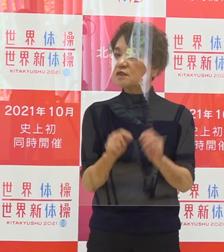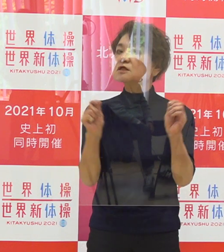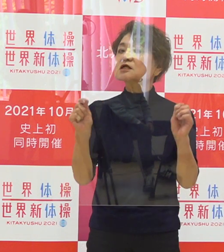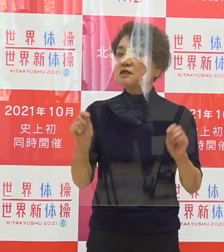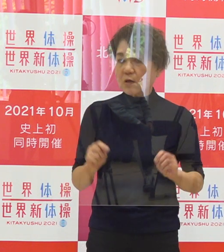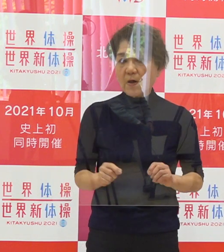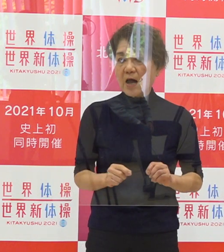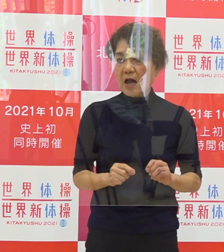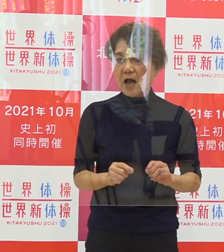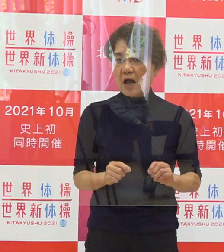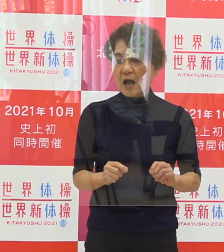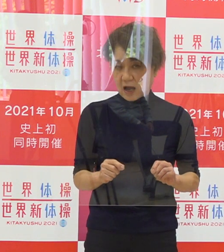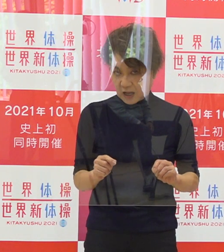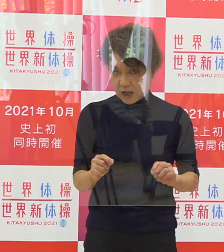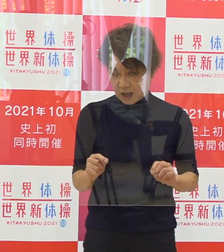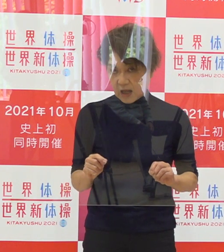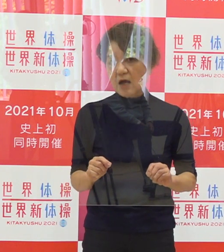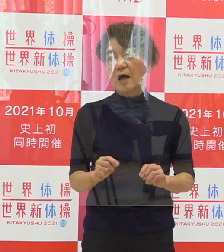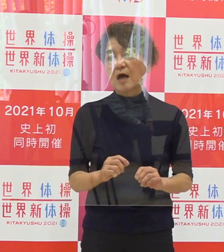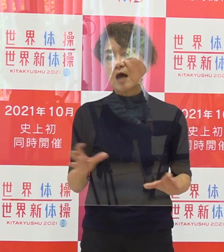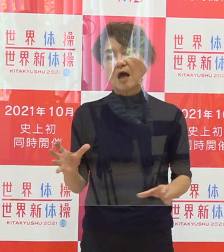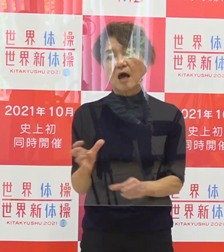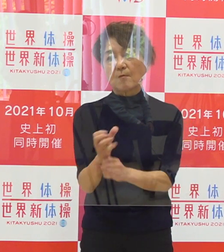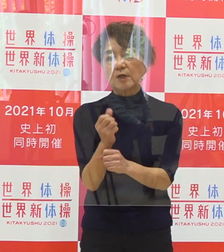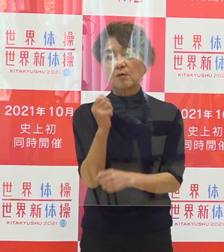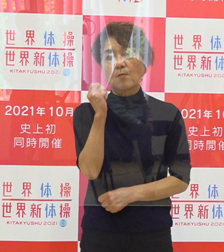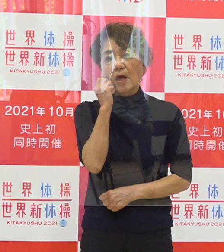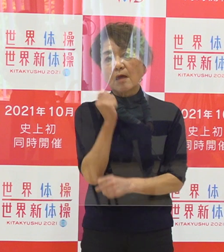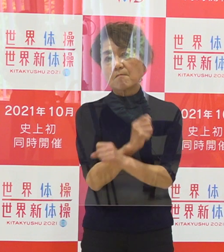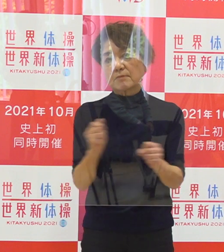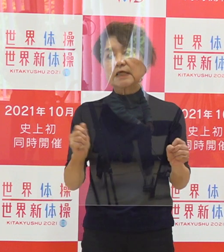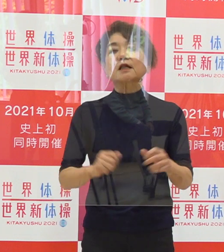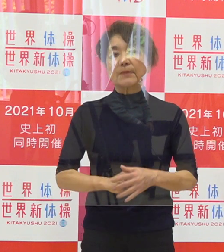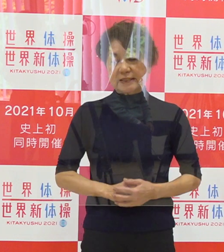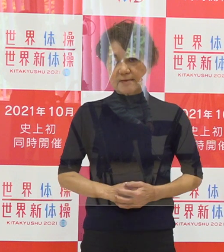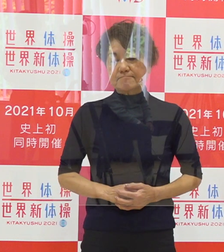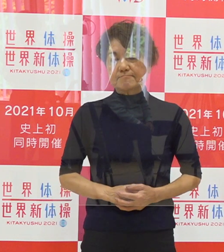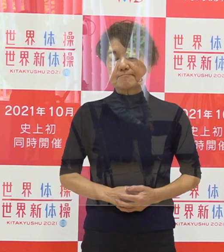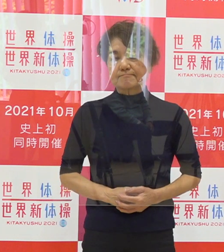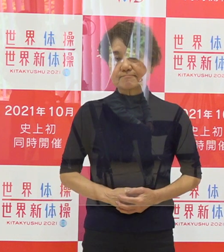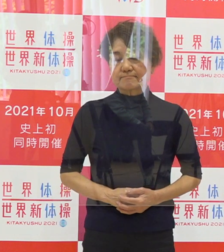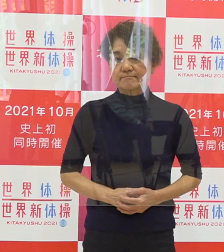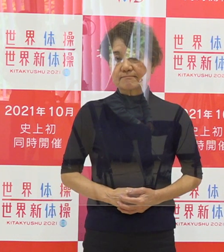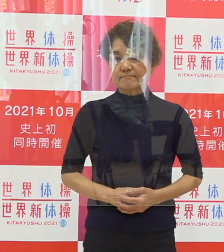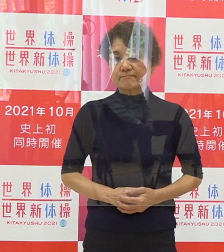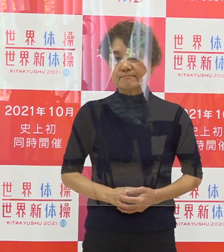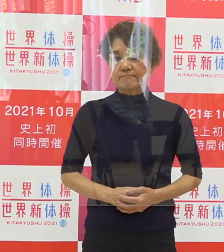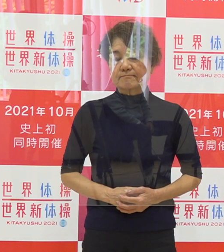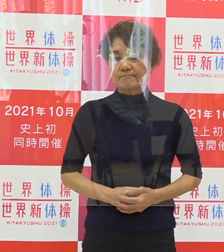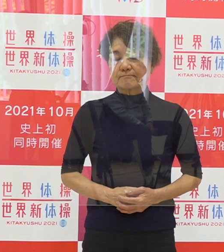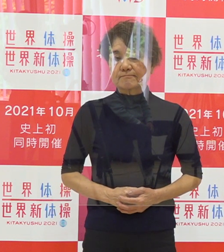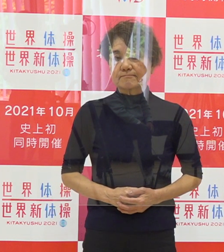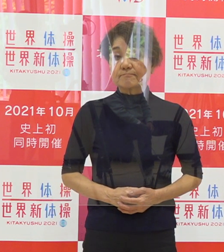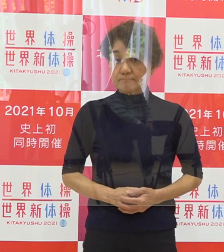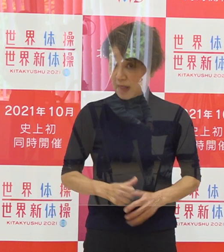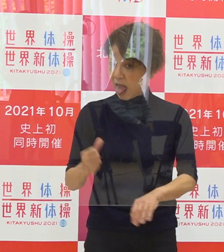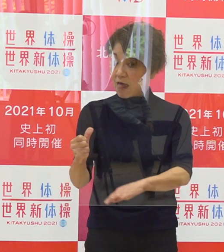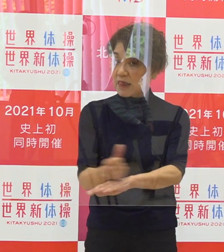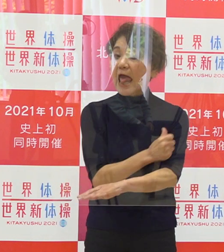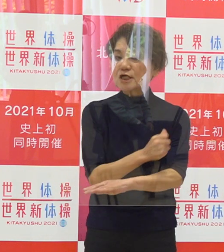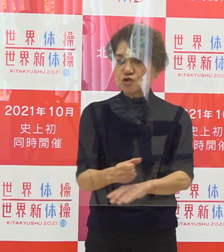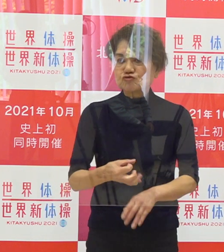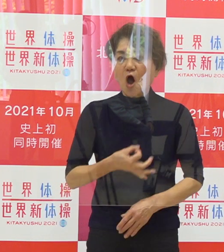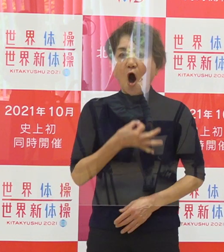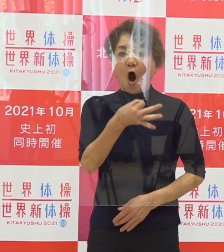出てきましたらお尋ねいただきましたら回答させていただきたいなと思っております。そしてもう一点、選手の大